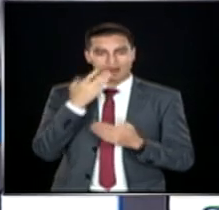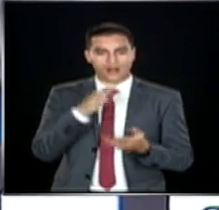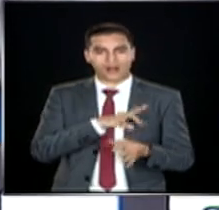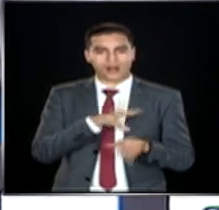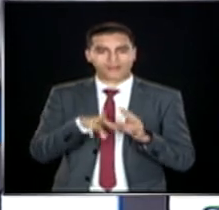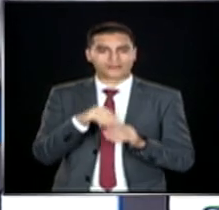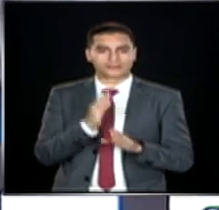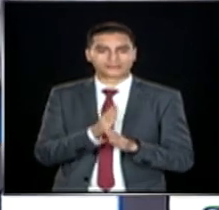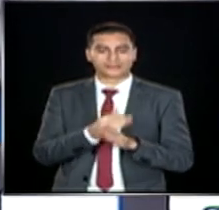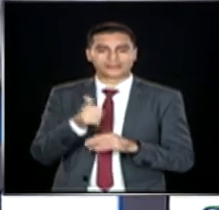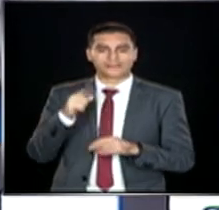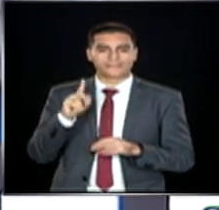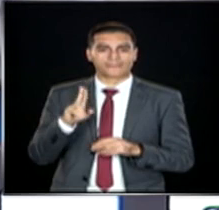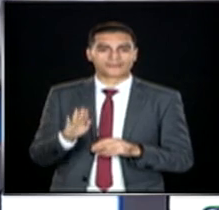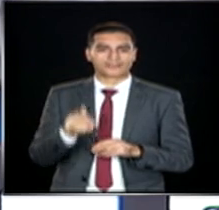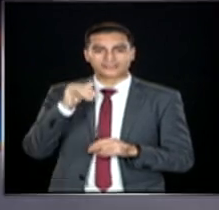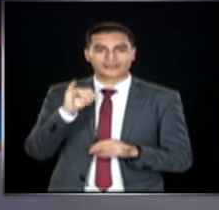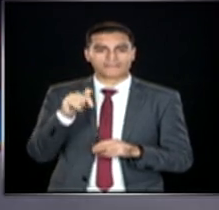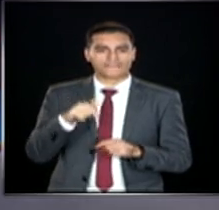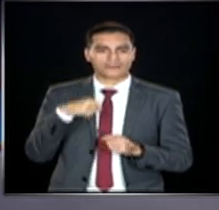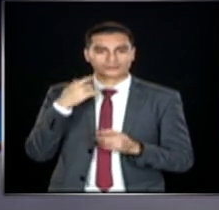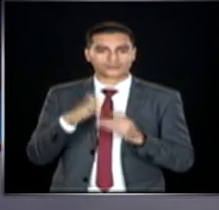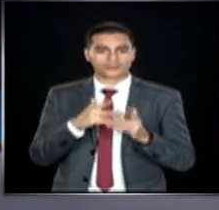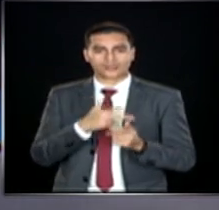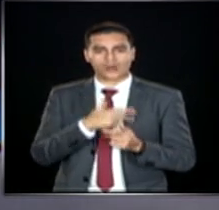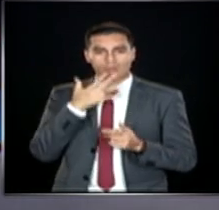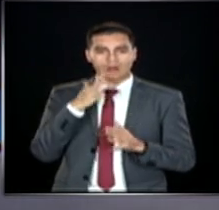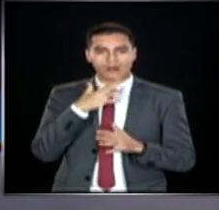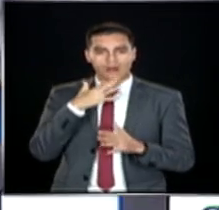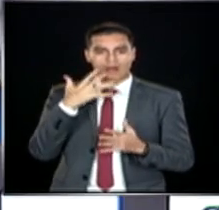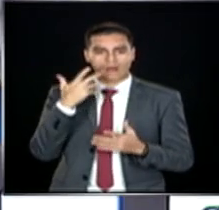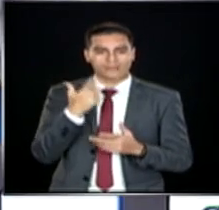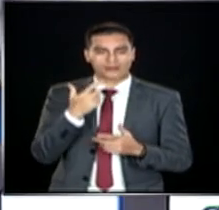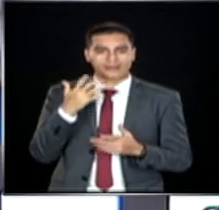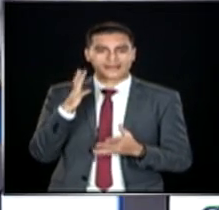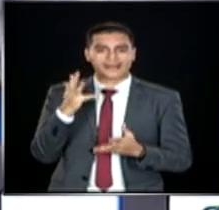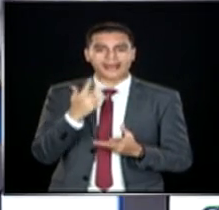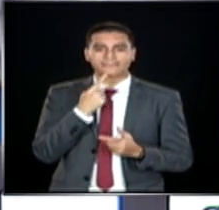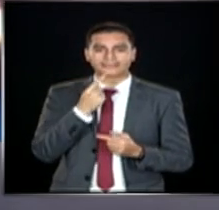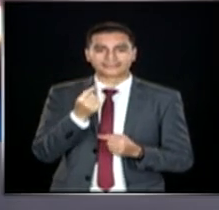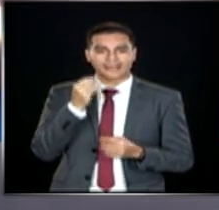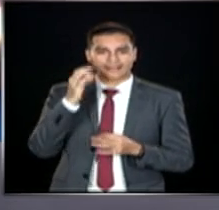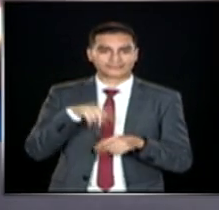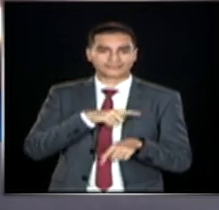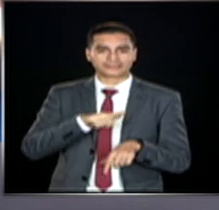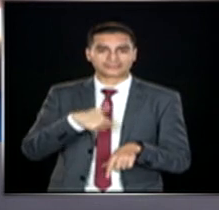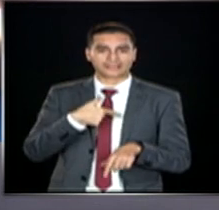قامت بدور ابتسام في مسلسل وكل القمر، فمن هي؟ بص. كم عدد الدقائق في 6